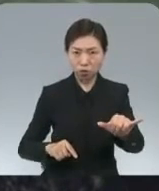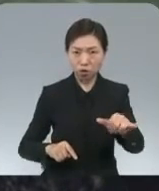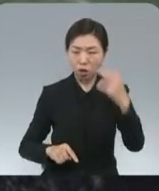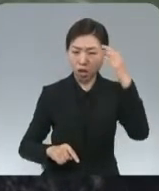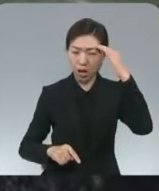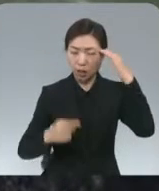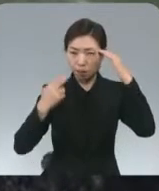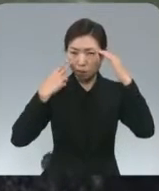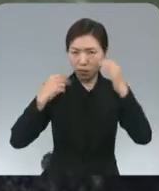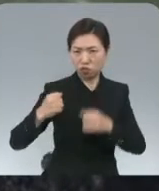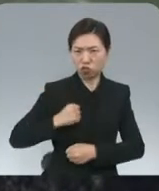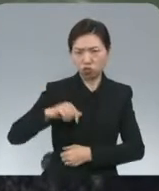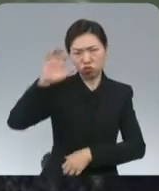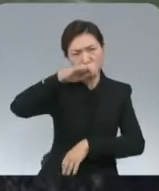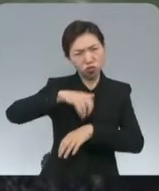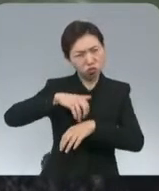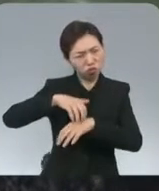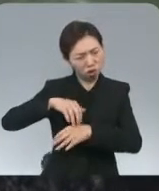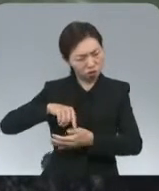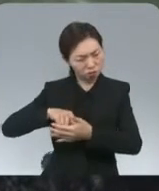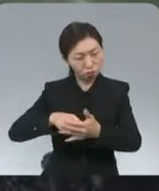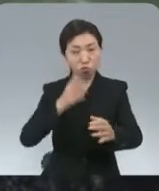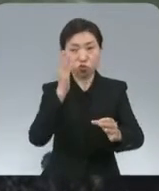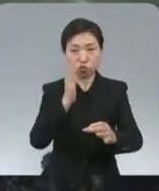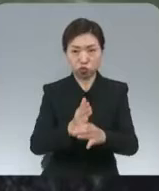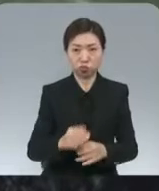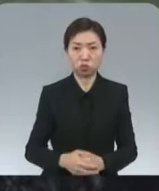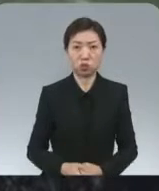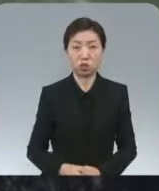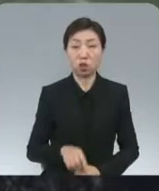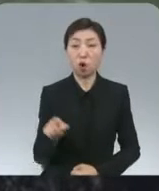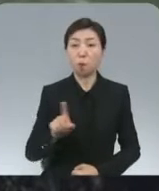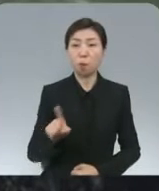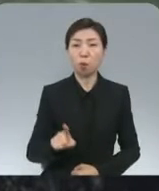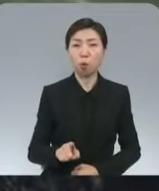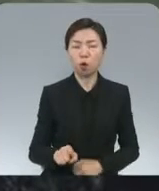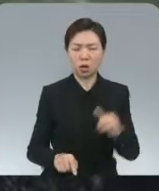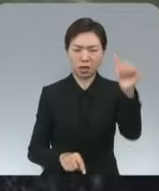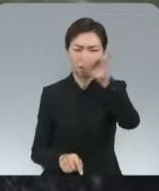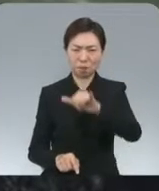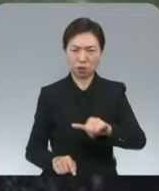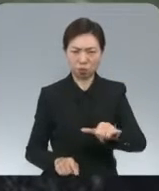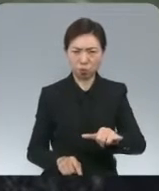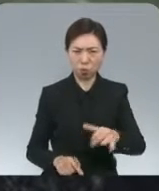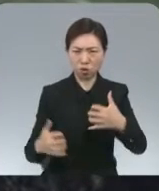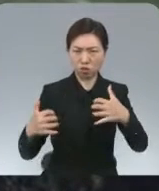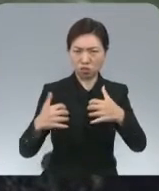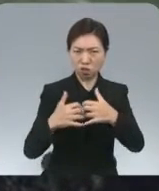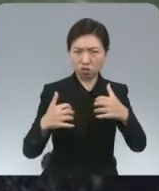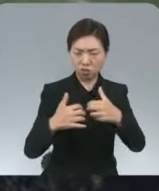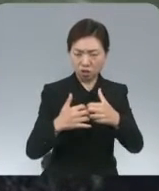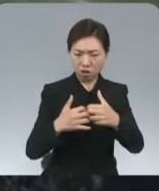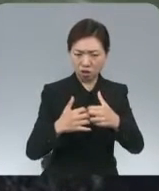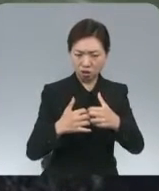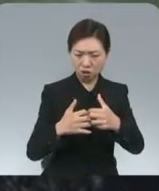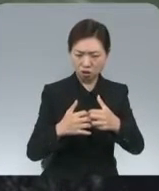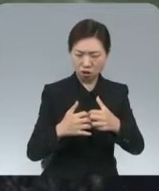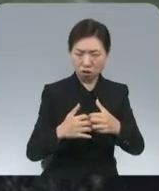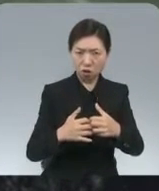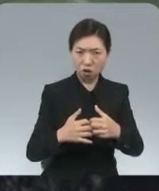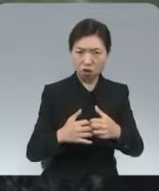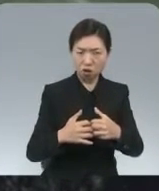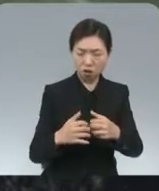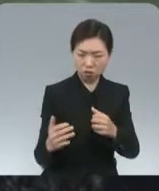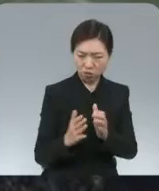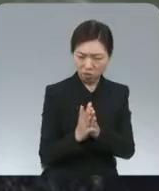国連本部で国連総会の一般討論演説に臨みカンアント周辺の海上で26日